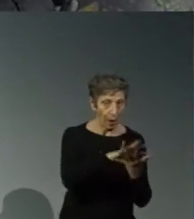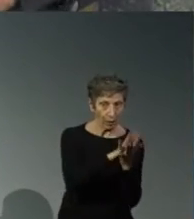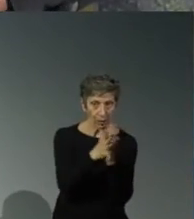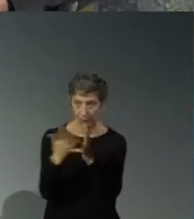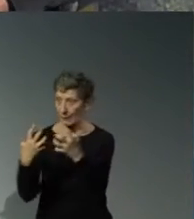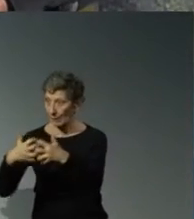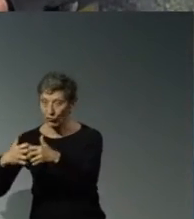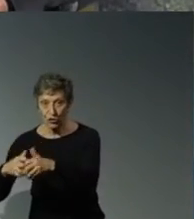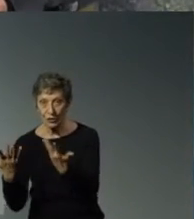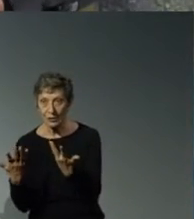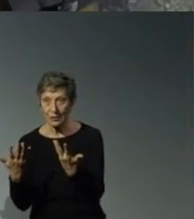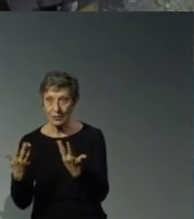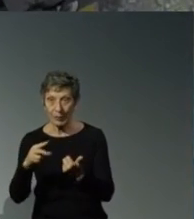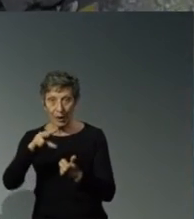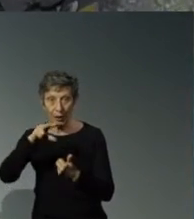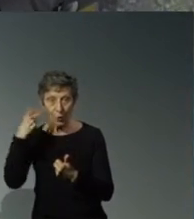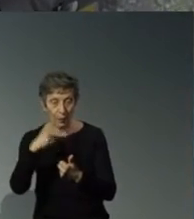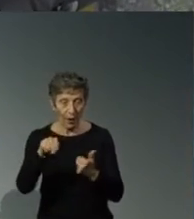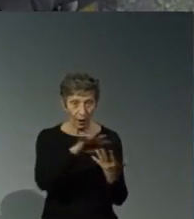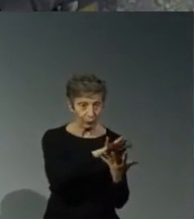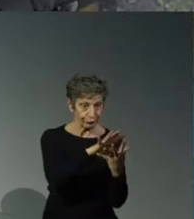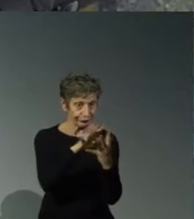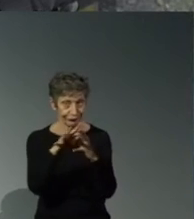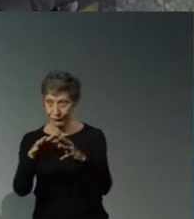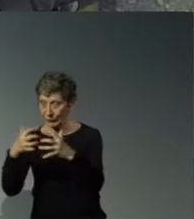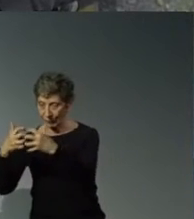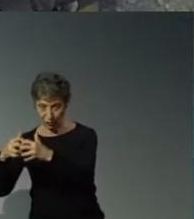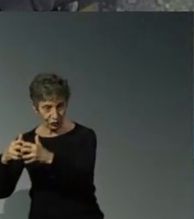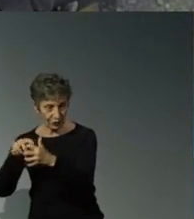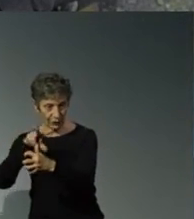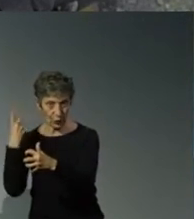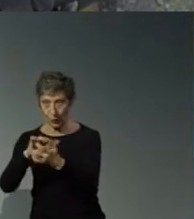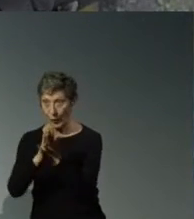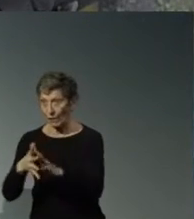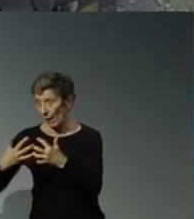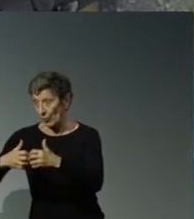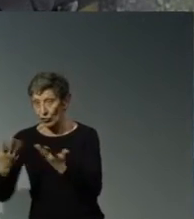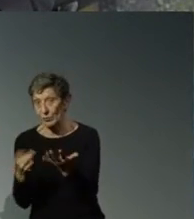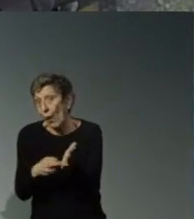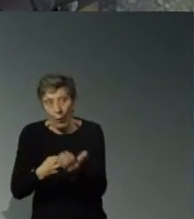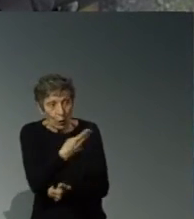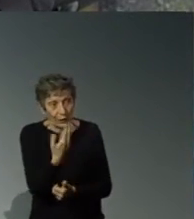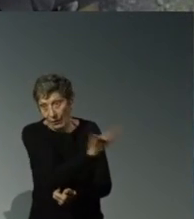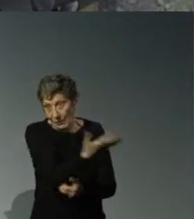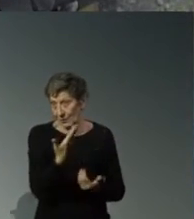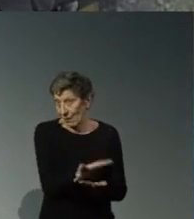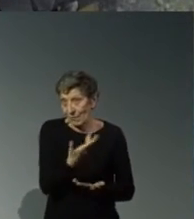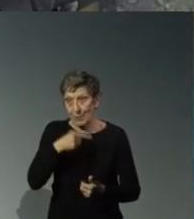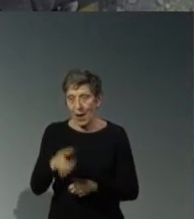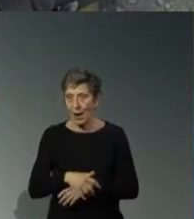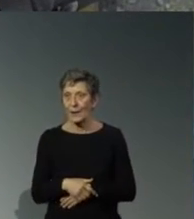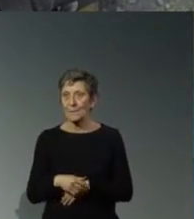l'humain à la machine, on finit par devenir la machine d'ailleurs, c'est à un moment une réflexion qu'il y a dans votre roman, Nathalie. Et il y a aussi la transitionnalité